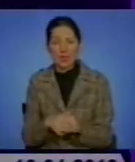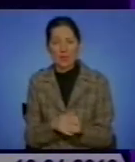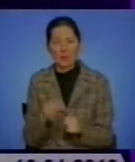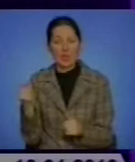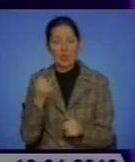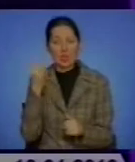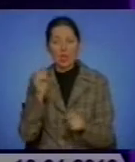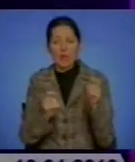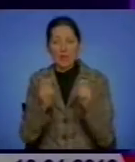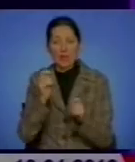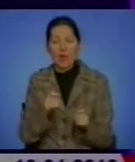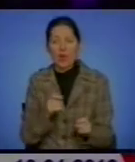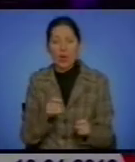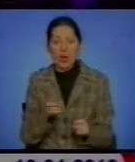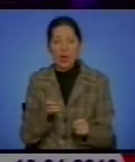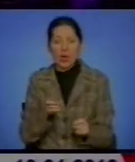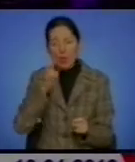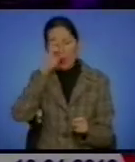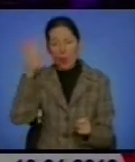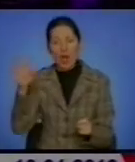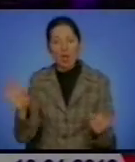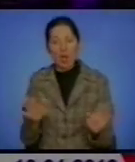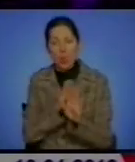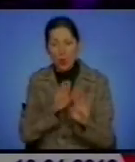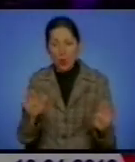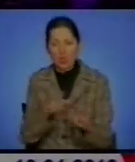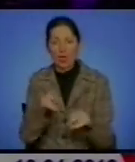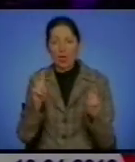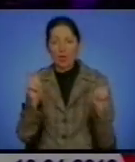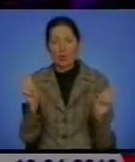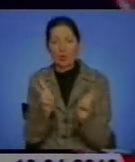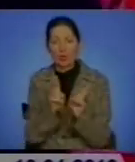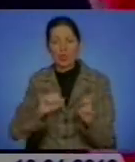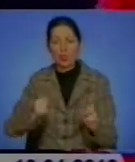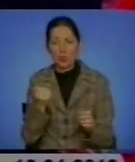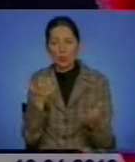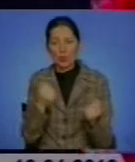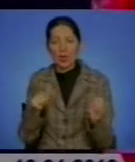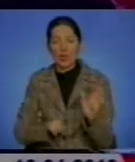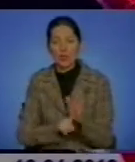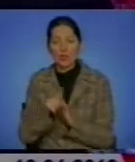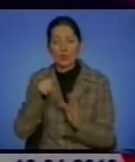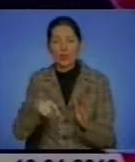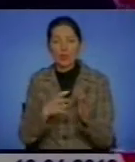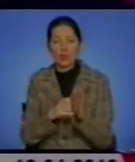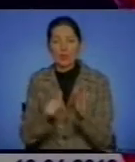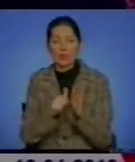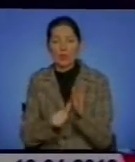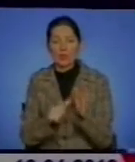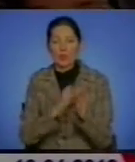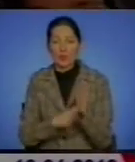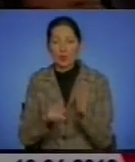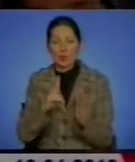Історія фестивалю популярної музики «Зустрічі друзів» бере початок ще з 1993 року. За цей час на